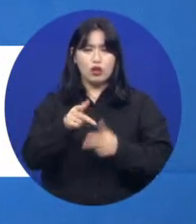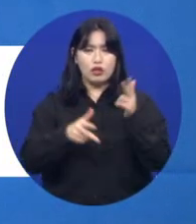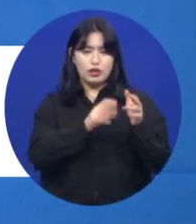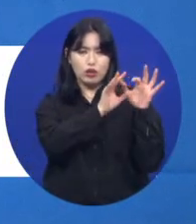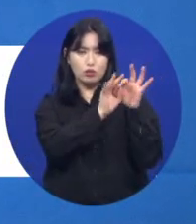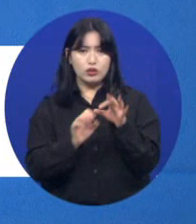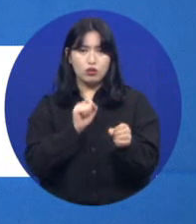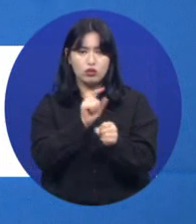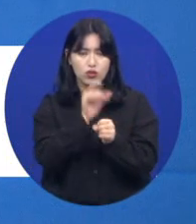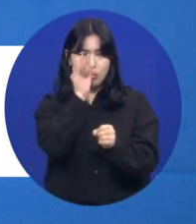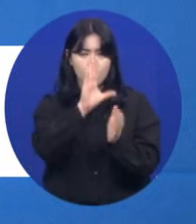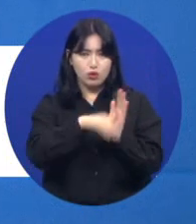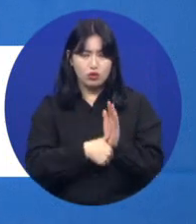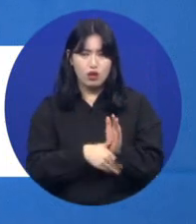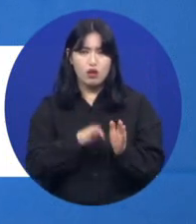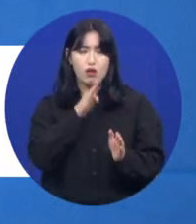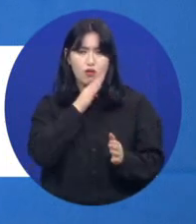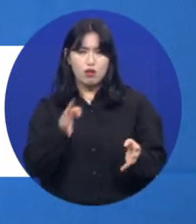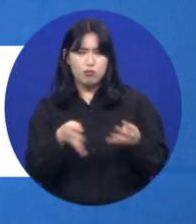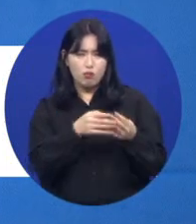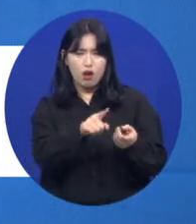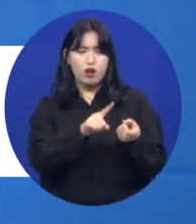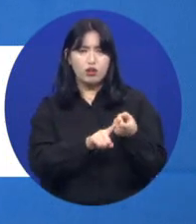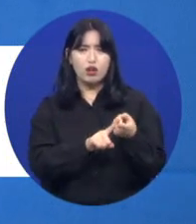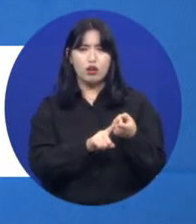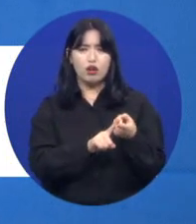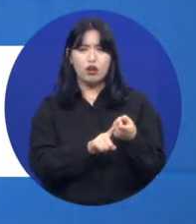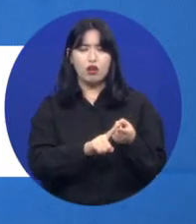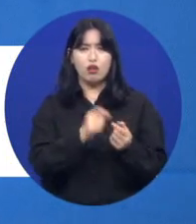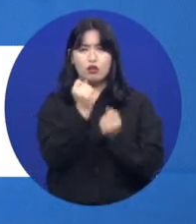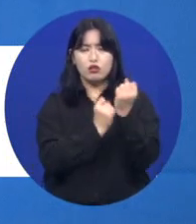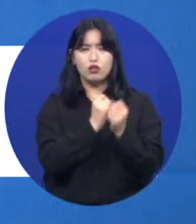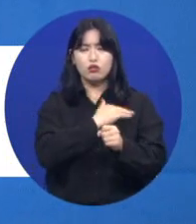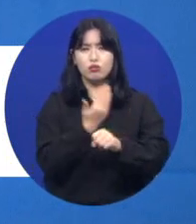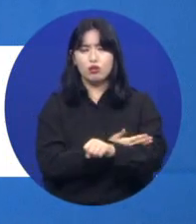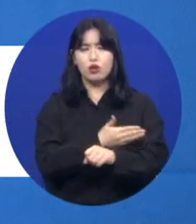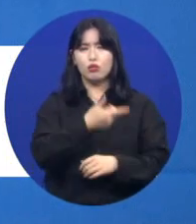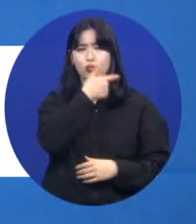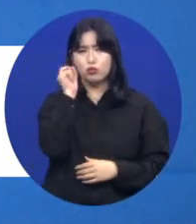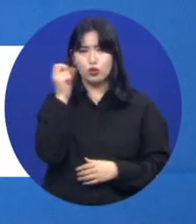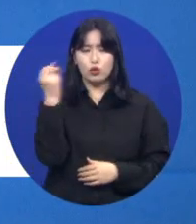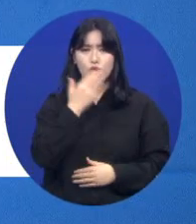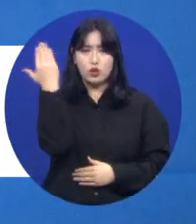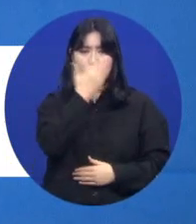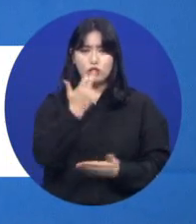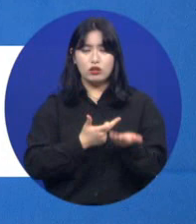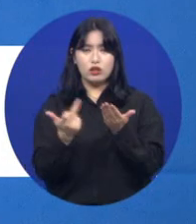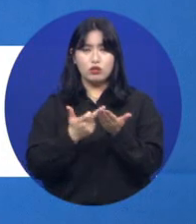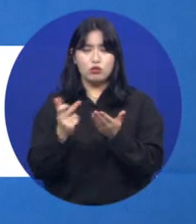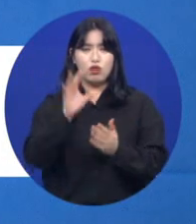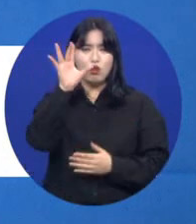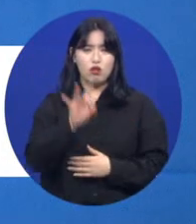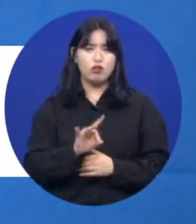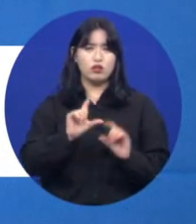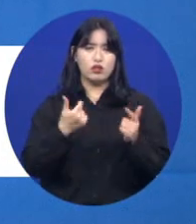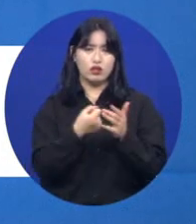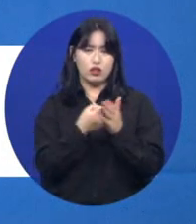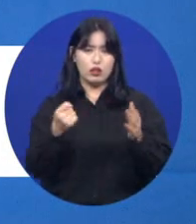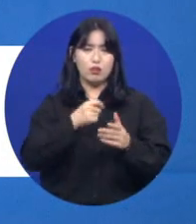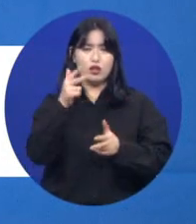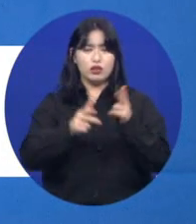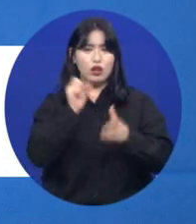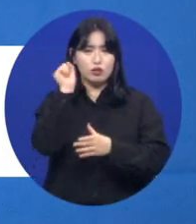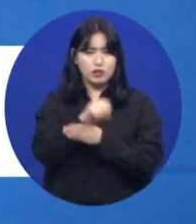지속성 등에서 합리적 설득력이 부족하고 청정 제주와의 조화도 어렵기 때문에 사업